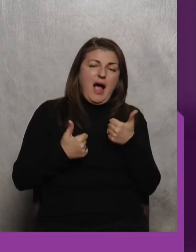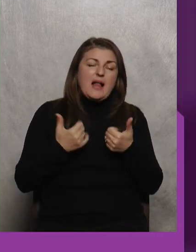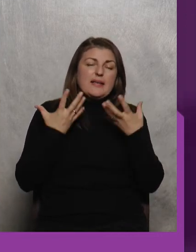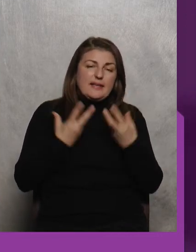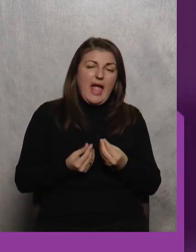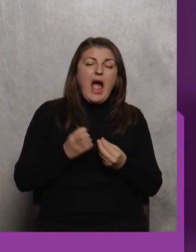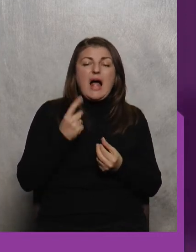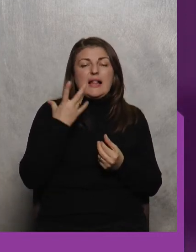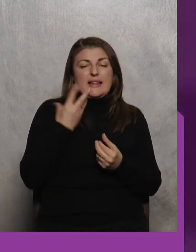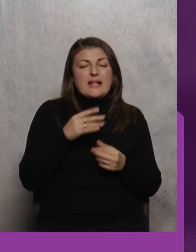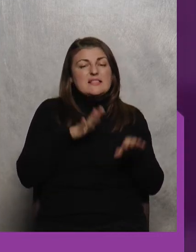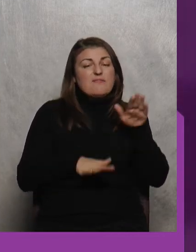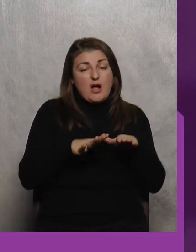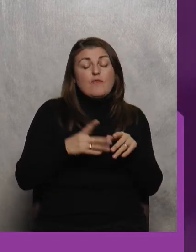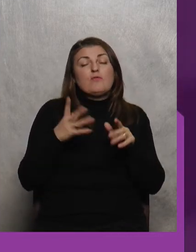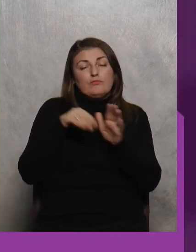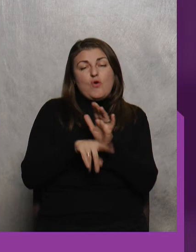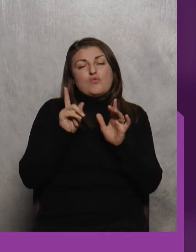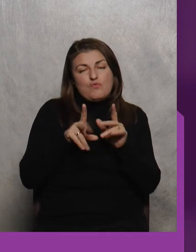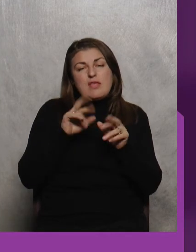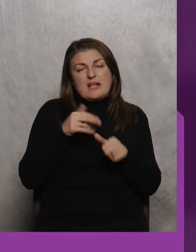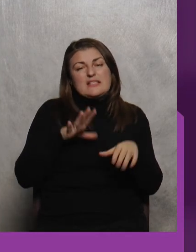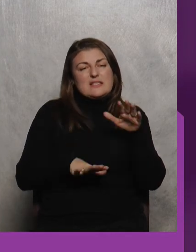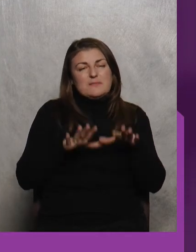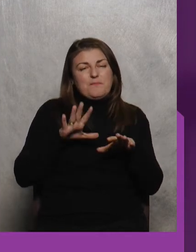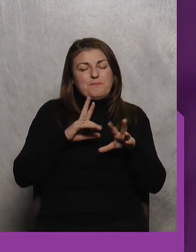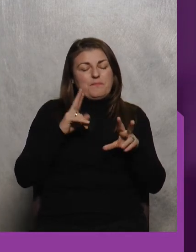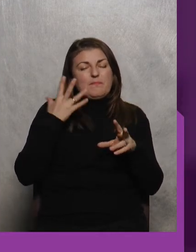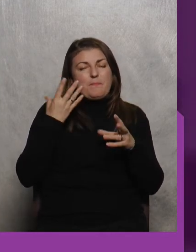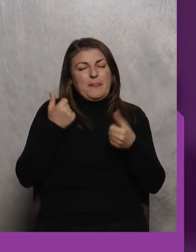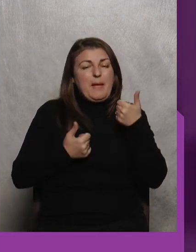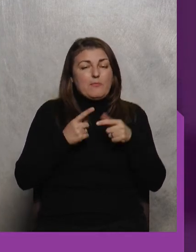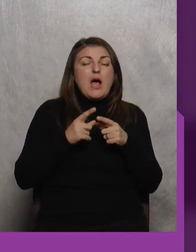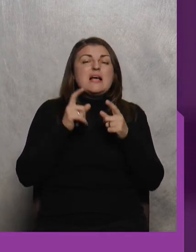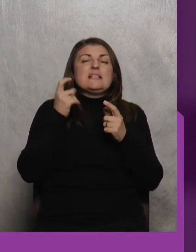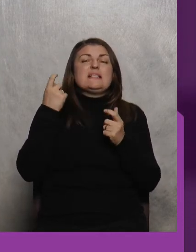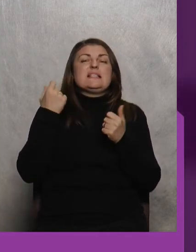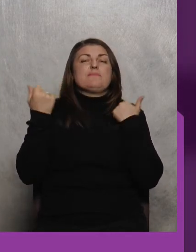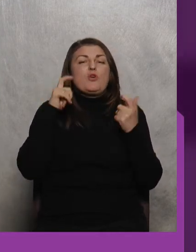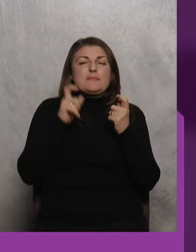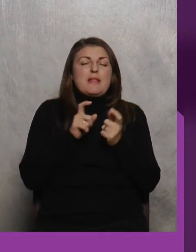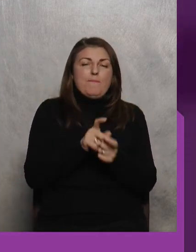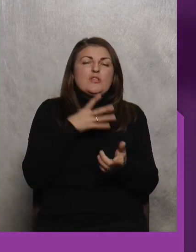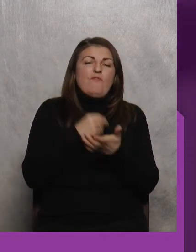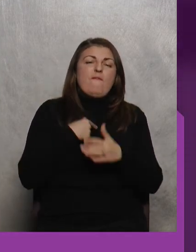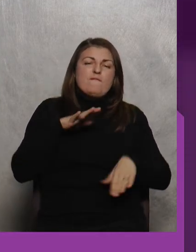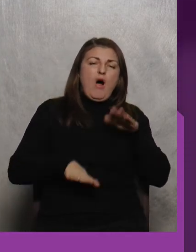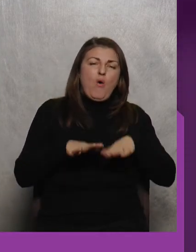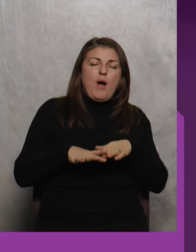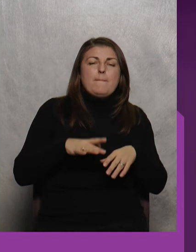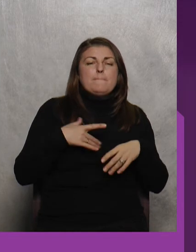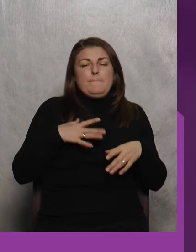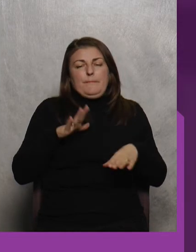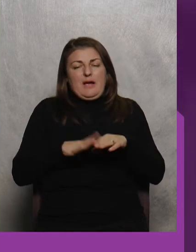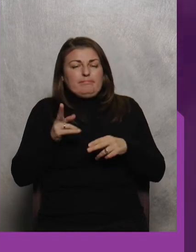але день зважування – це як змагання, я вам теж скажу. Тому що спортсмен бореться зі своєю вагою,